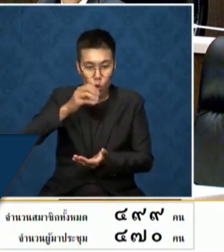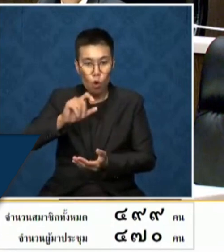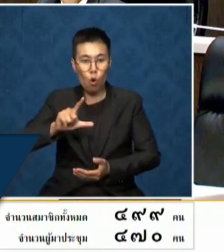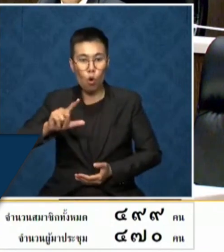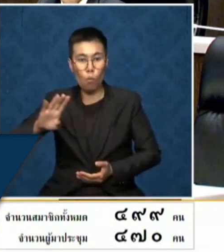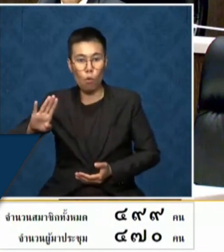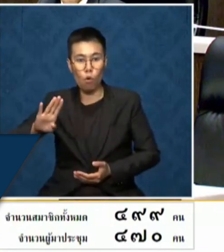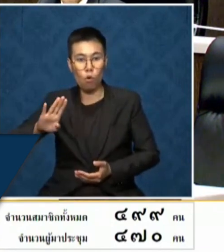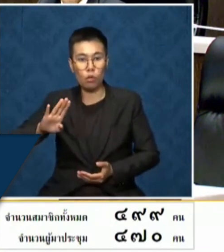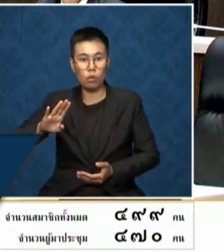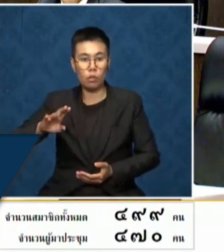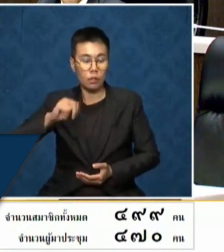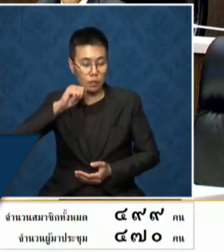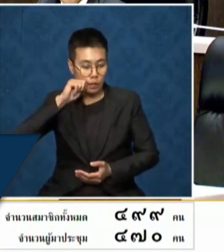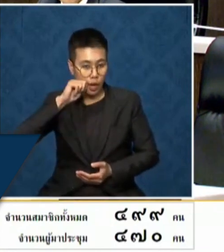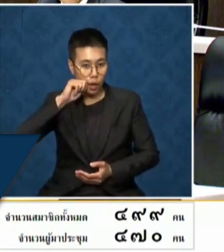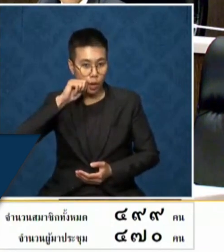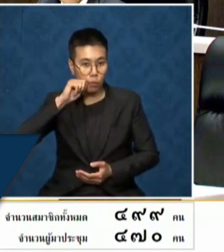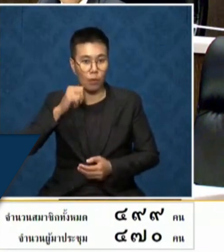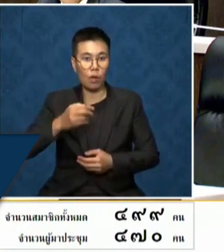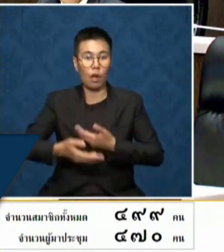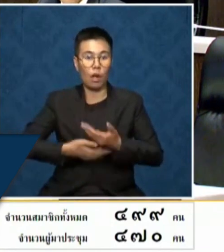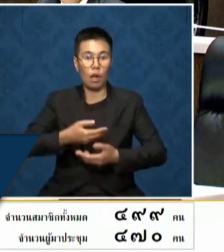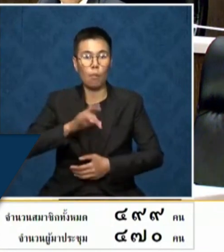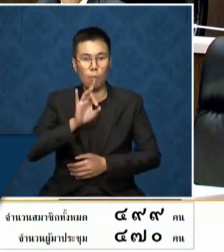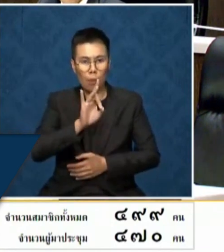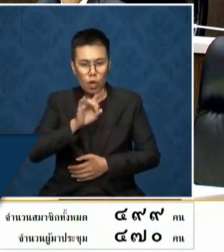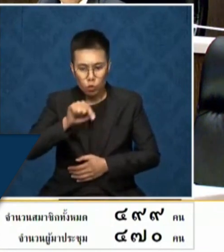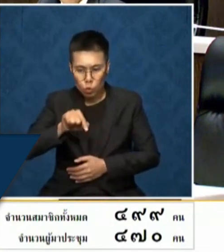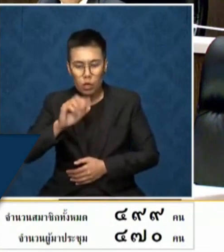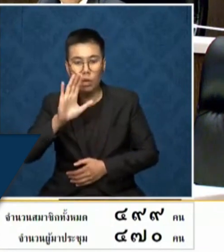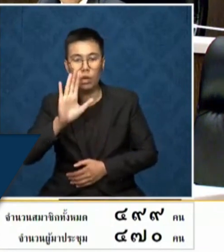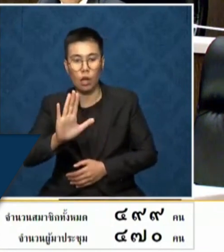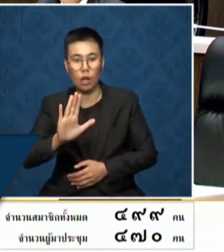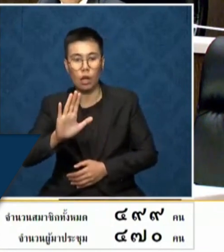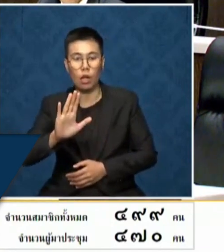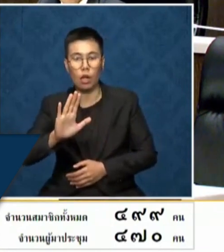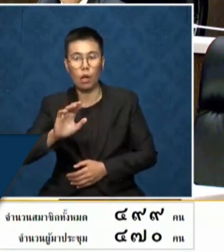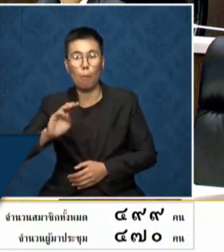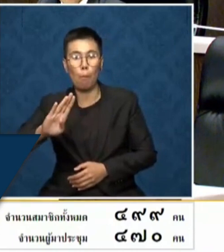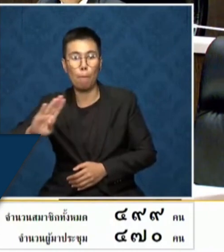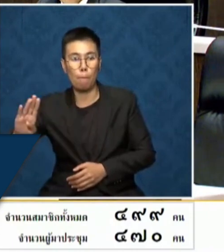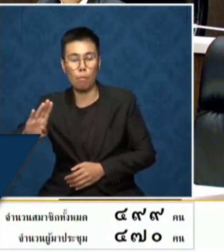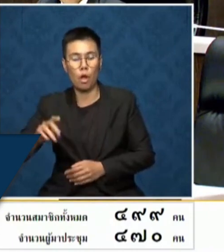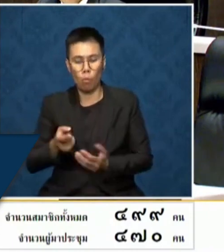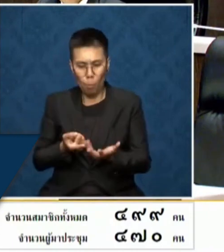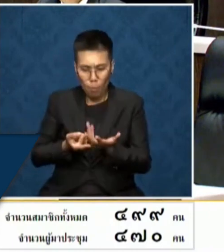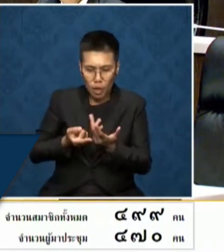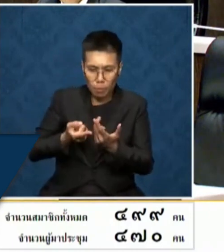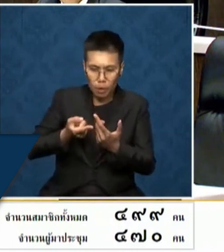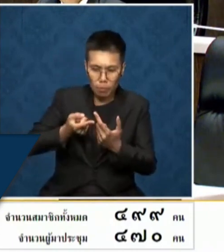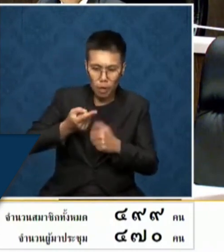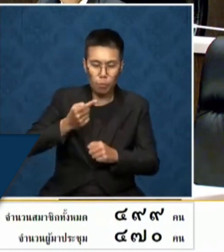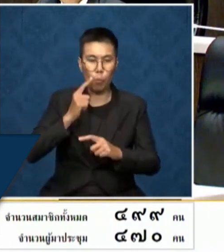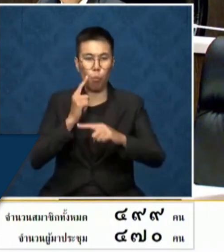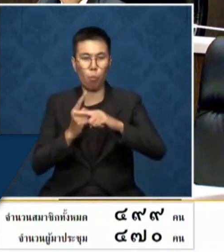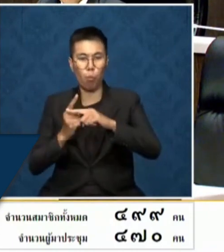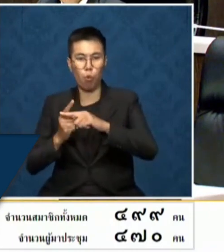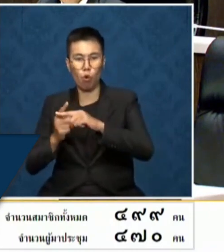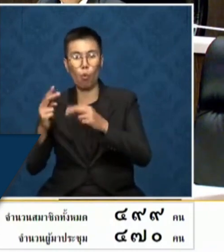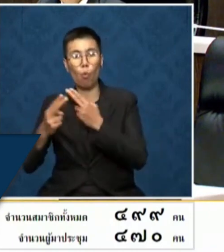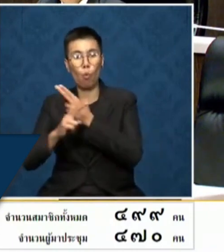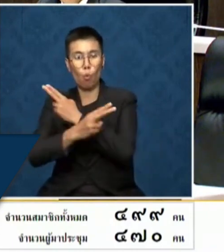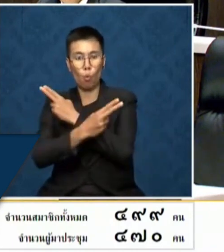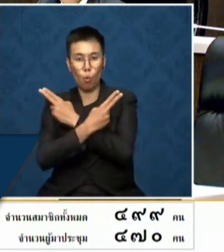ยครับว่าราคา 8.5บาทเท่านั้นผมลองเอามาคำนวณครับ 8.5บาทถ้าคำนวณมาเป็นลิตรละเท่า